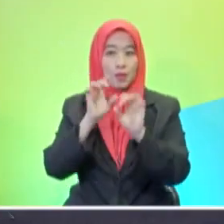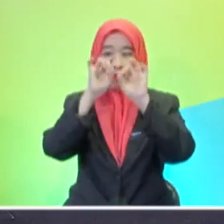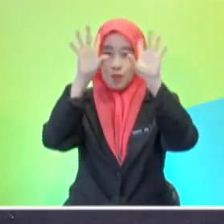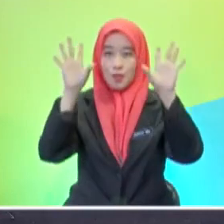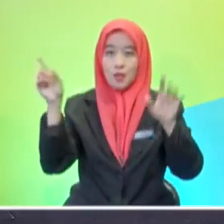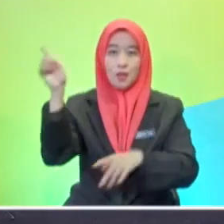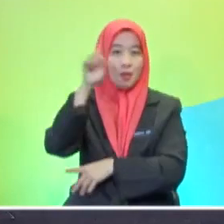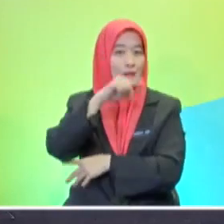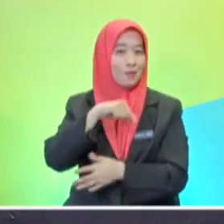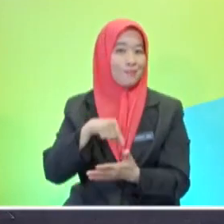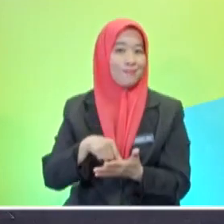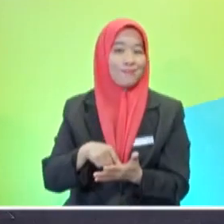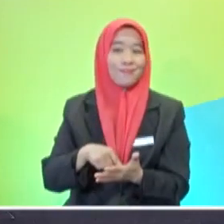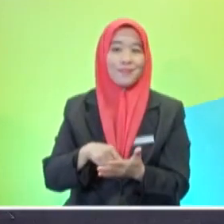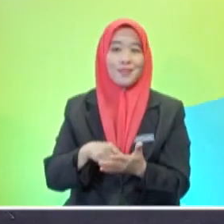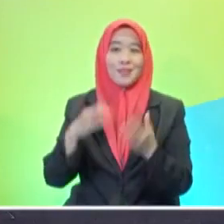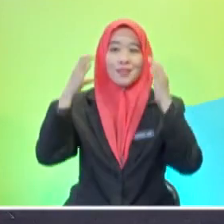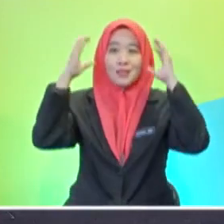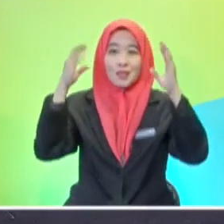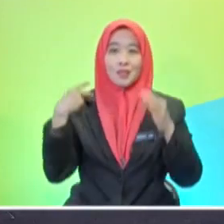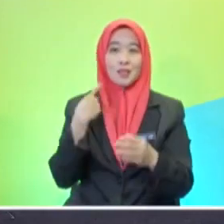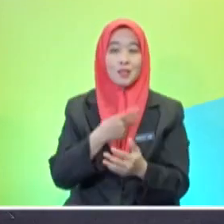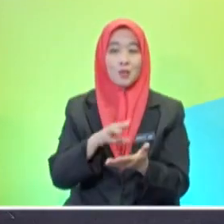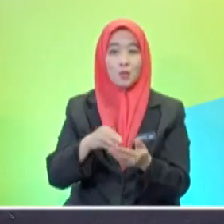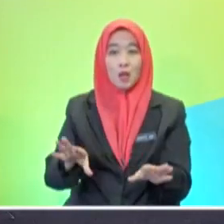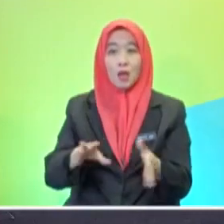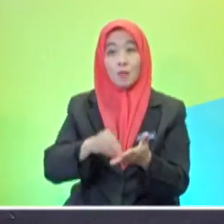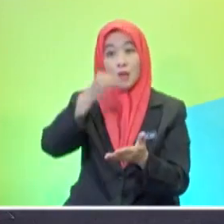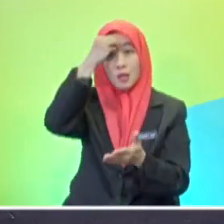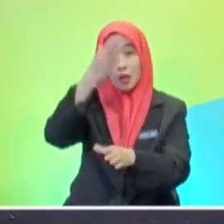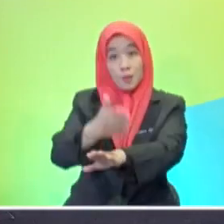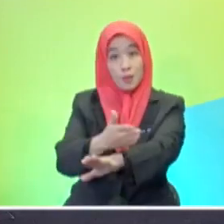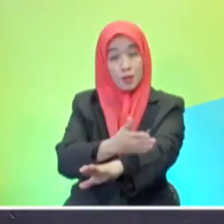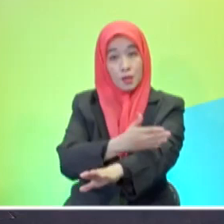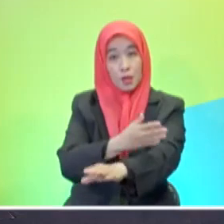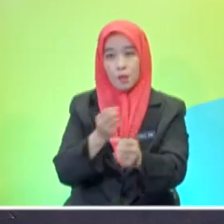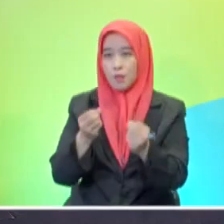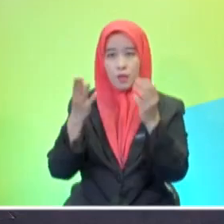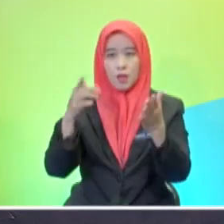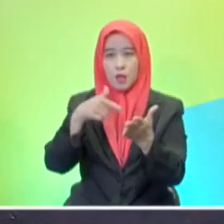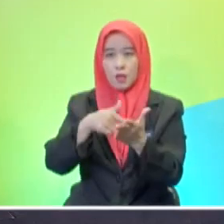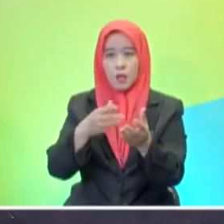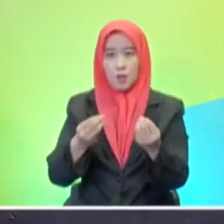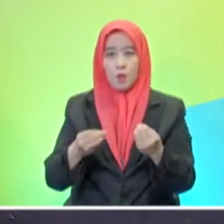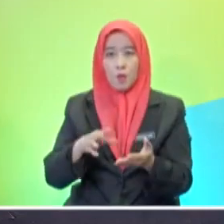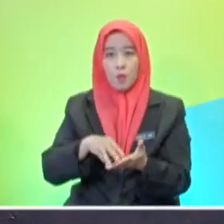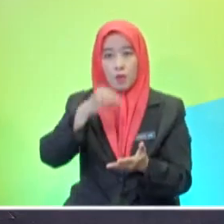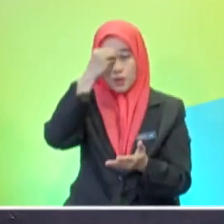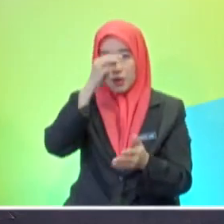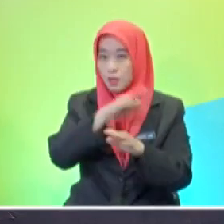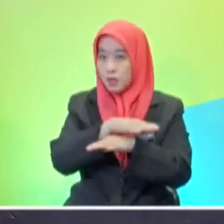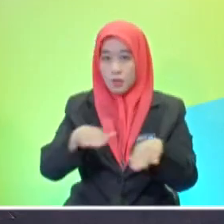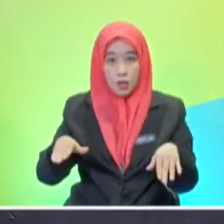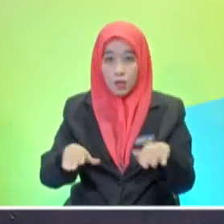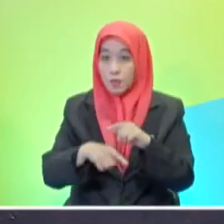ini. Okey. Okey cikgu, sekarang ni kita dah belajar tentang peringkat ya murid-murid. Dan banyak lagi yang kita nak belajar selepas ini. Jadi jangan ke